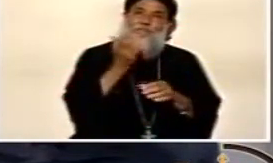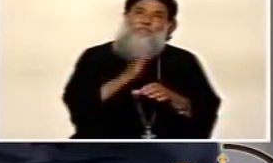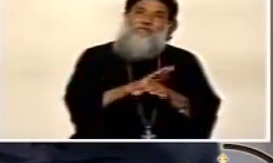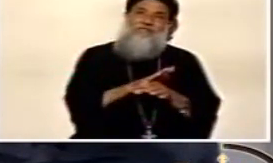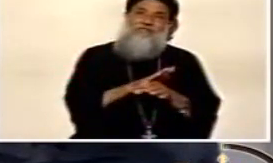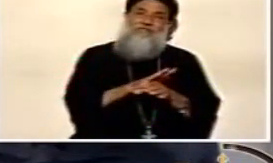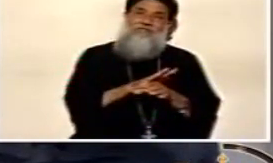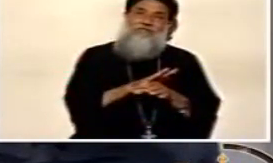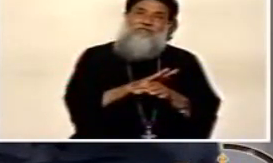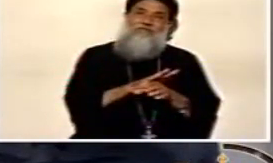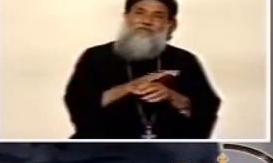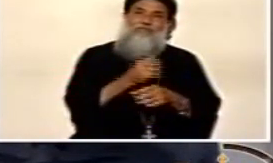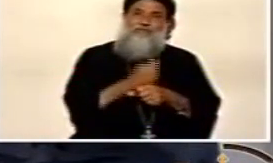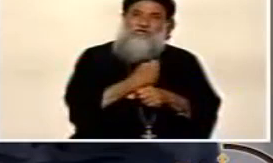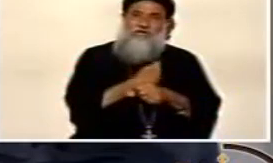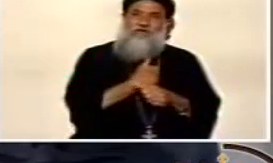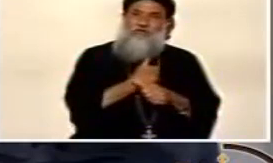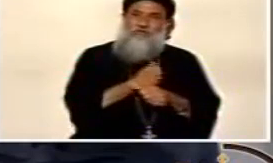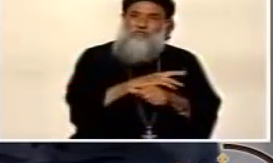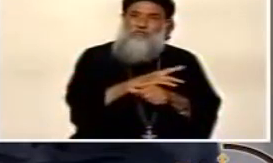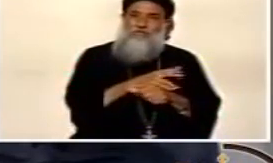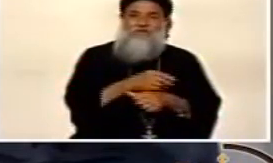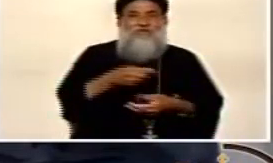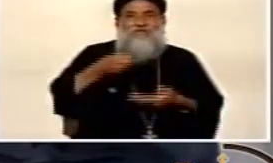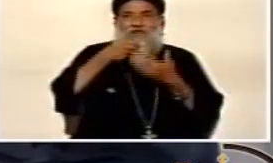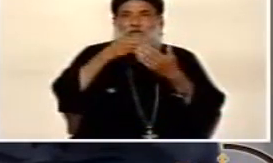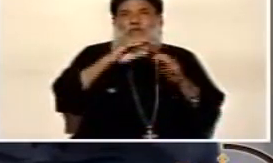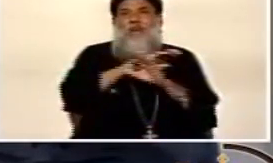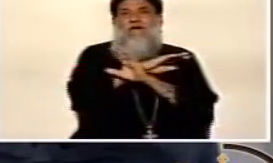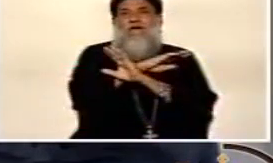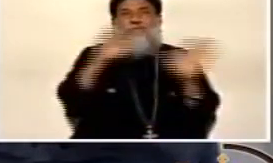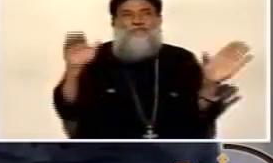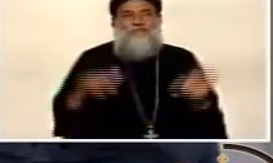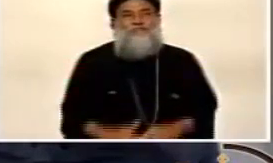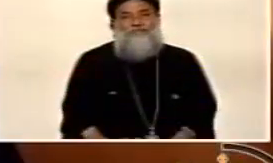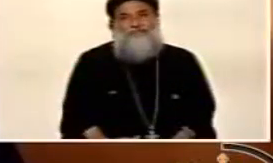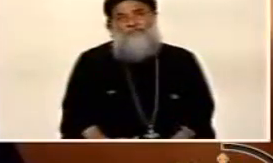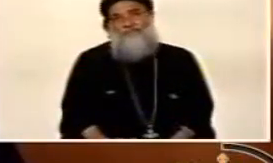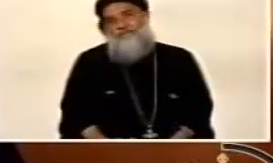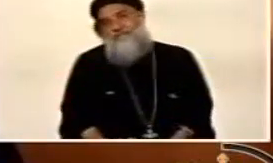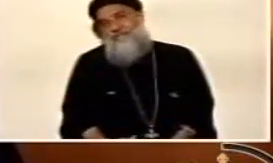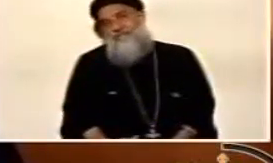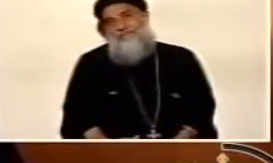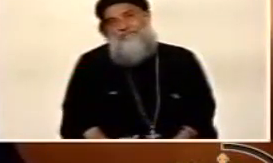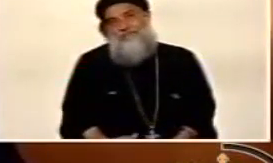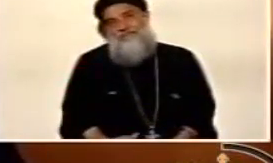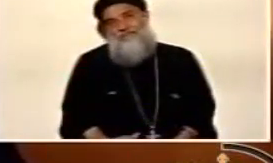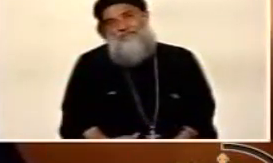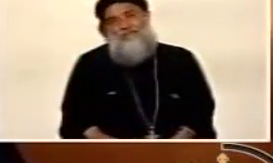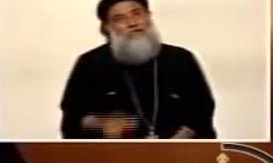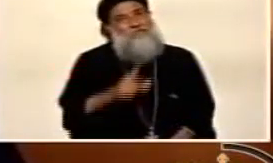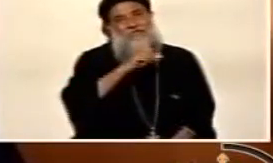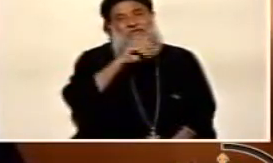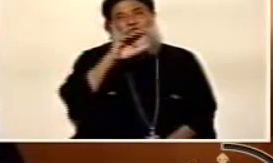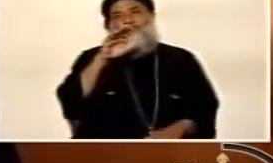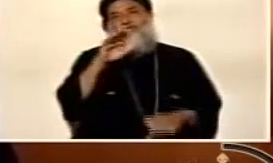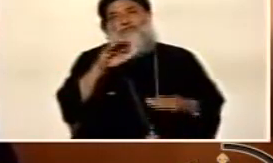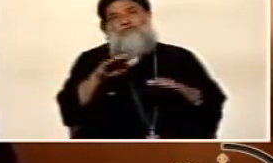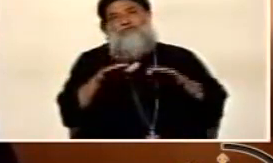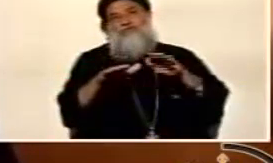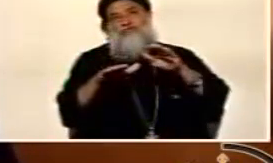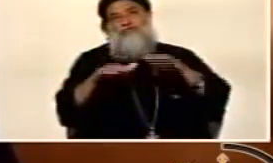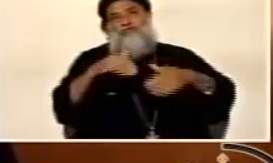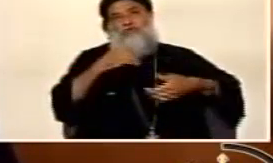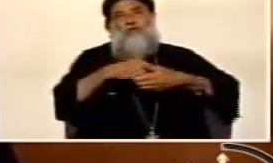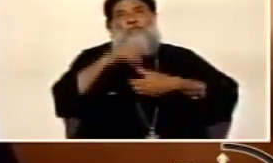كانش بيتناول، ما مصيره؟ وطبعا احنا ما نقدرش نحكم على حد، دي